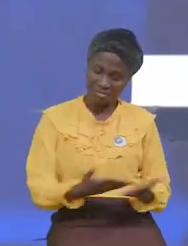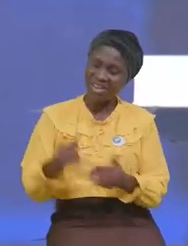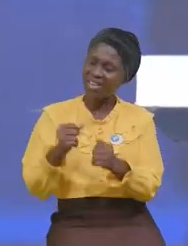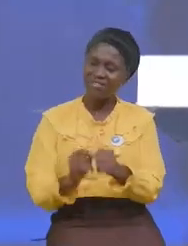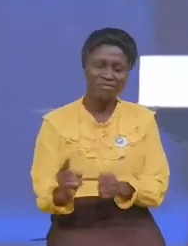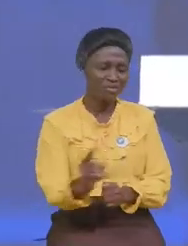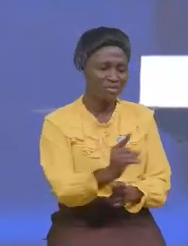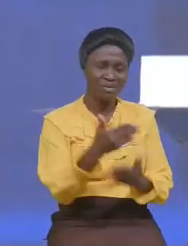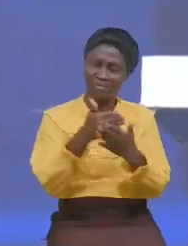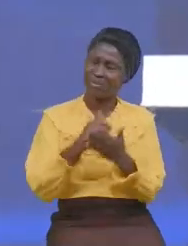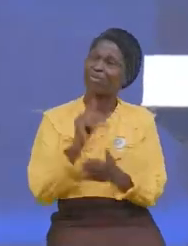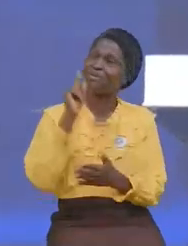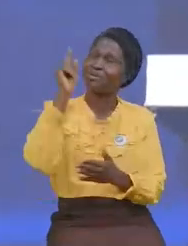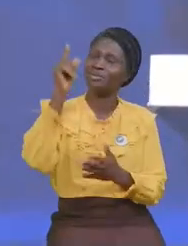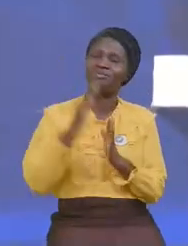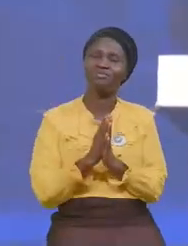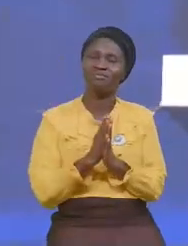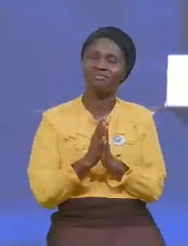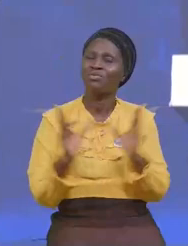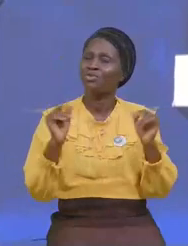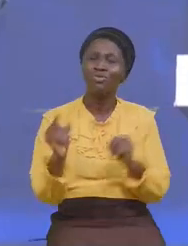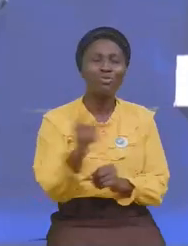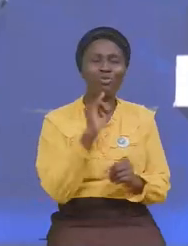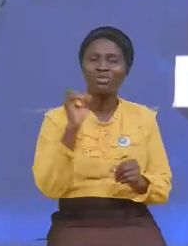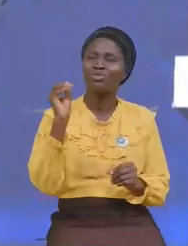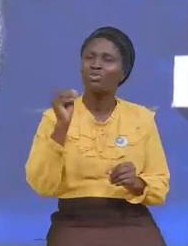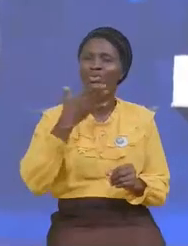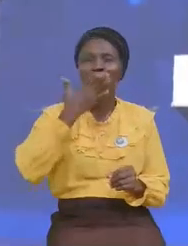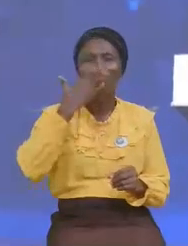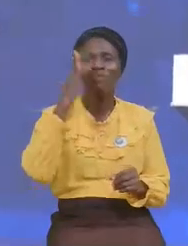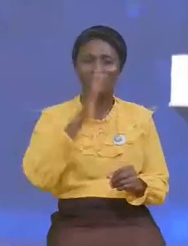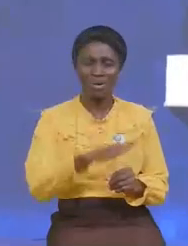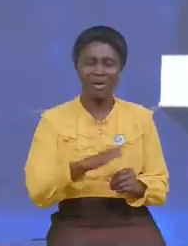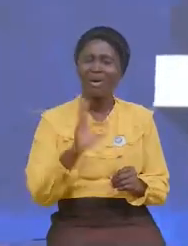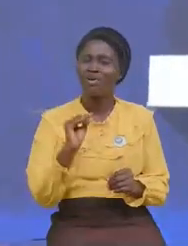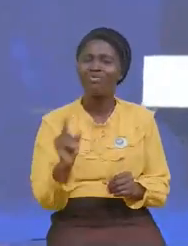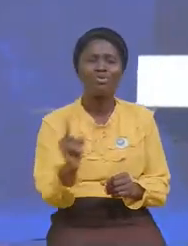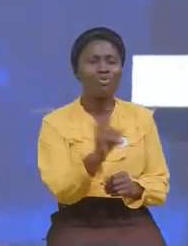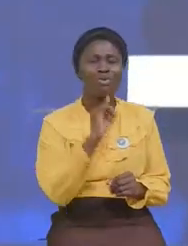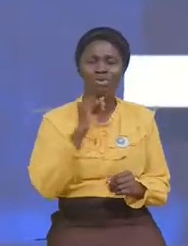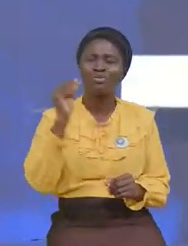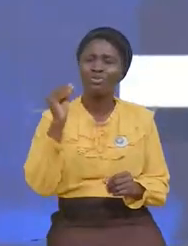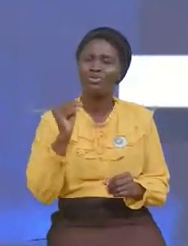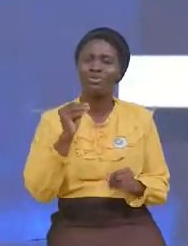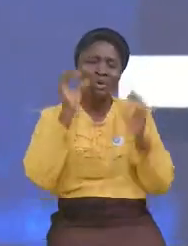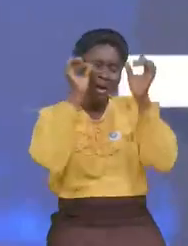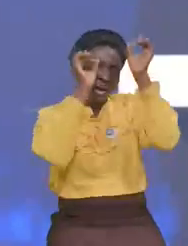monde à toi. Il n'y a personne qui soit si mauvais. Il n'y a personne qui soit si terrible.